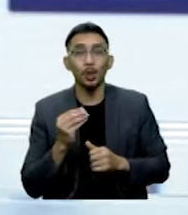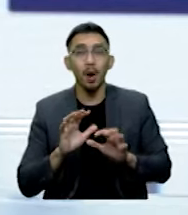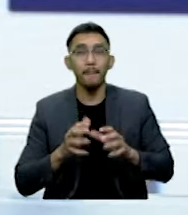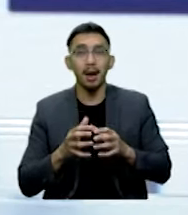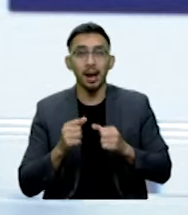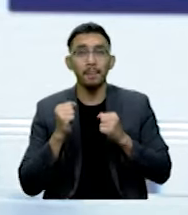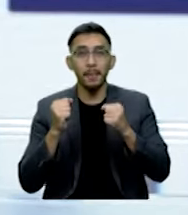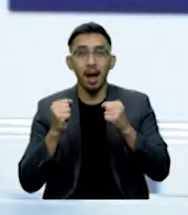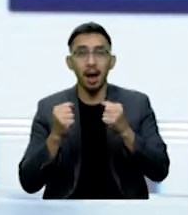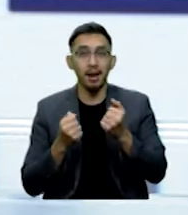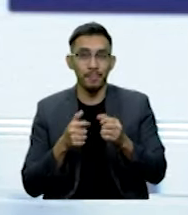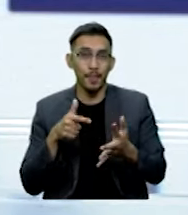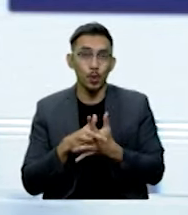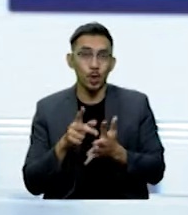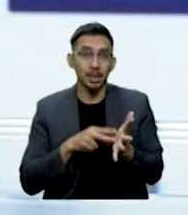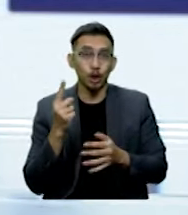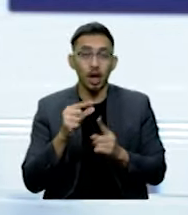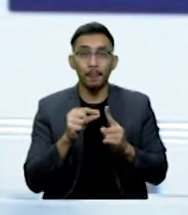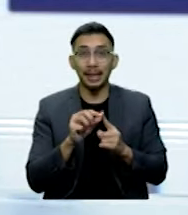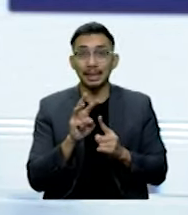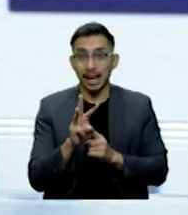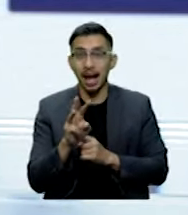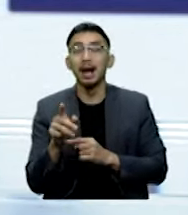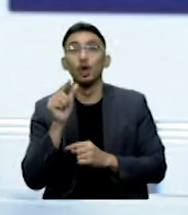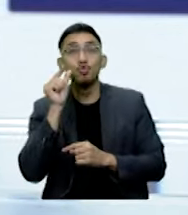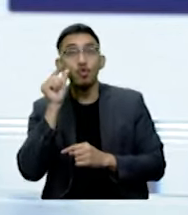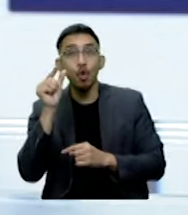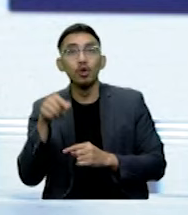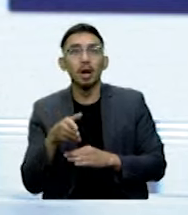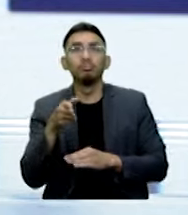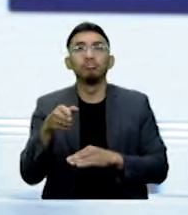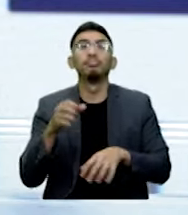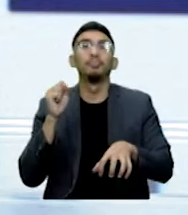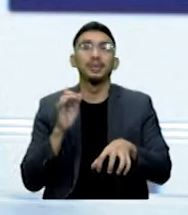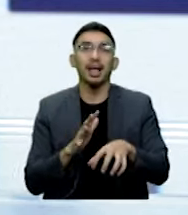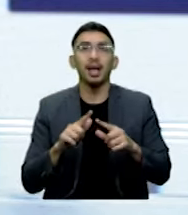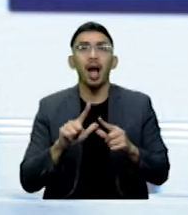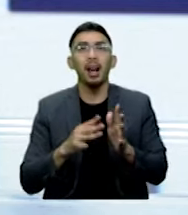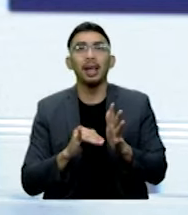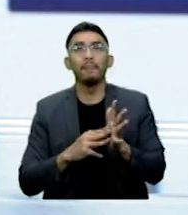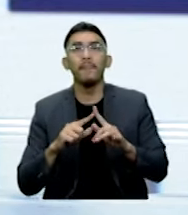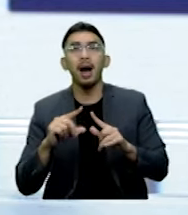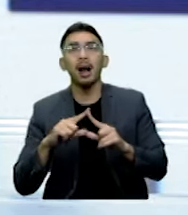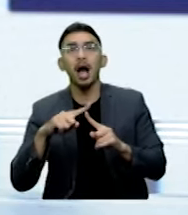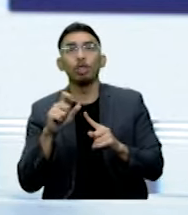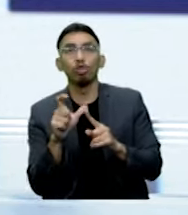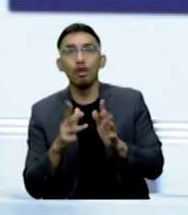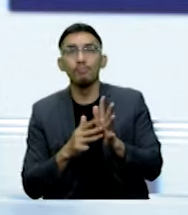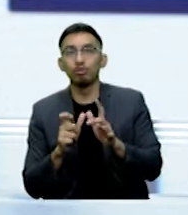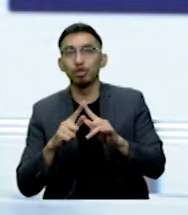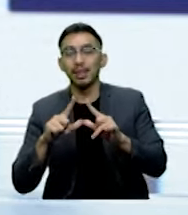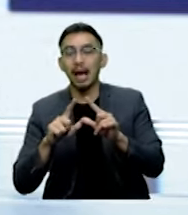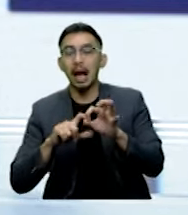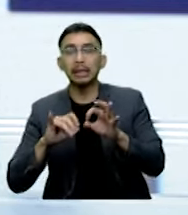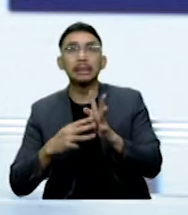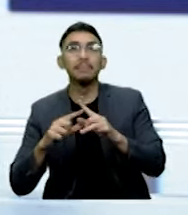Pemirsa, Ketua Badan Pemenangan Pemilu Nasional P3, Sandiaga Uno, kembali mengunjungi Pondok Pesantren Al-Imaratul Mustaqimah di Banyuwangi, Jawa Timur.